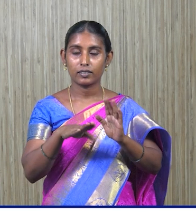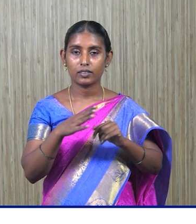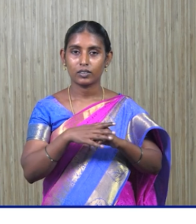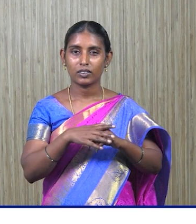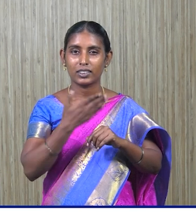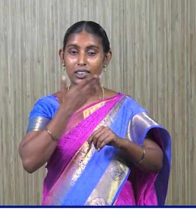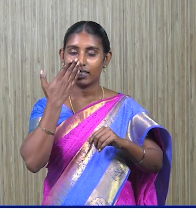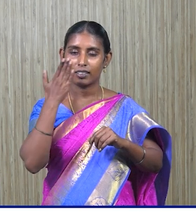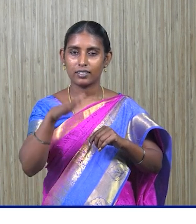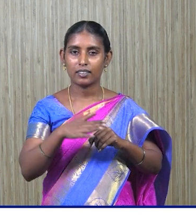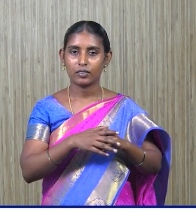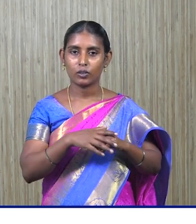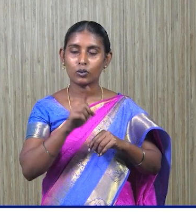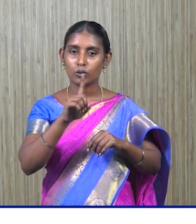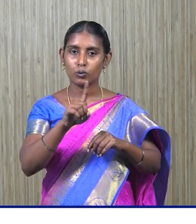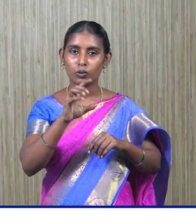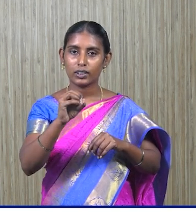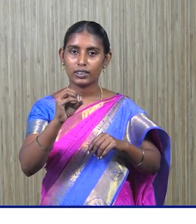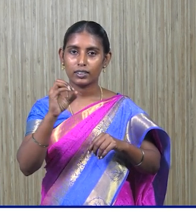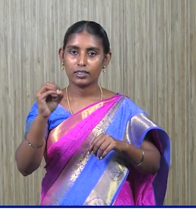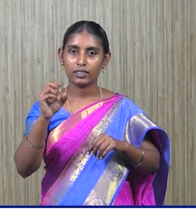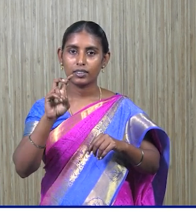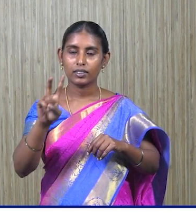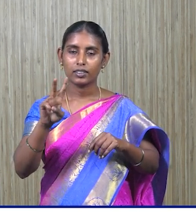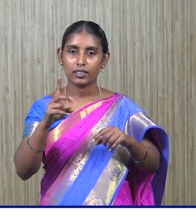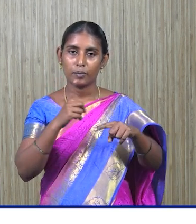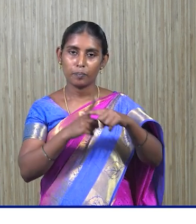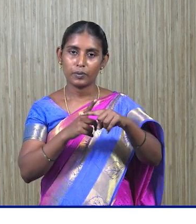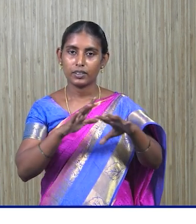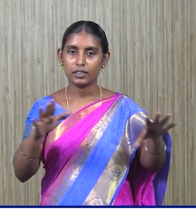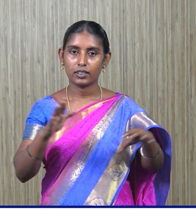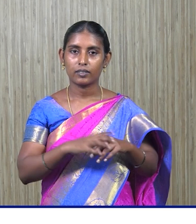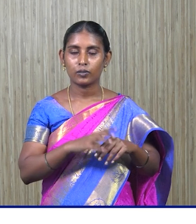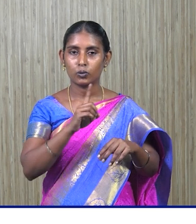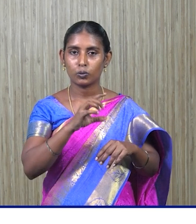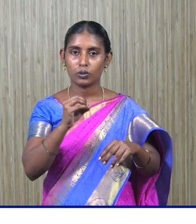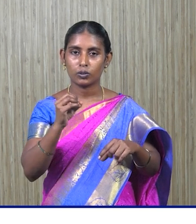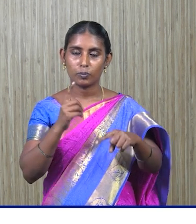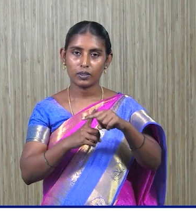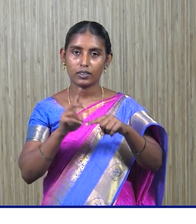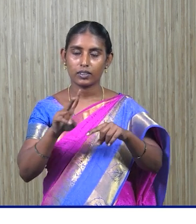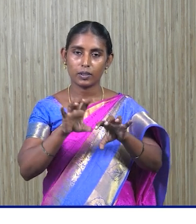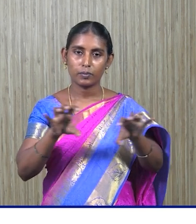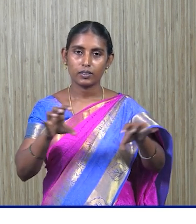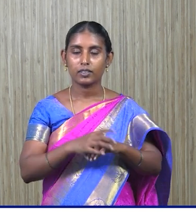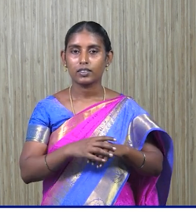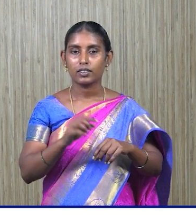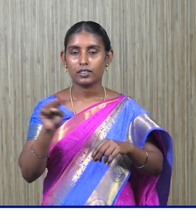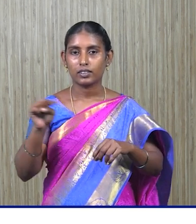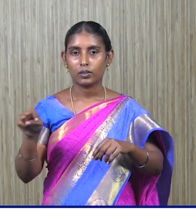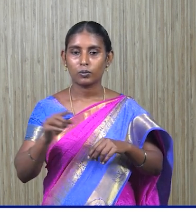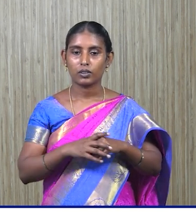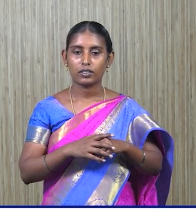செய்வதற்கு ரொம்ப எளிமையாக இருக்கும். அதனால் 102 100 கூட்டல் 2 என்று நாம் பிரித்து கொள்கின்றோம். அப்போ இதை எப்படி அந்த பக்கம் மாறுகின்றது? இஸ் ஈக்குவல்